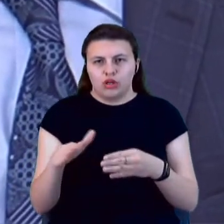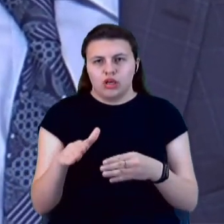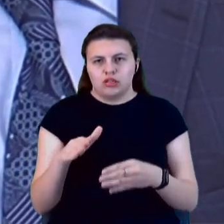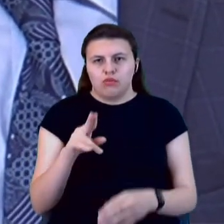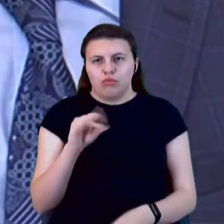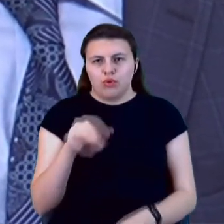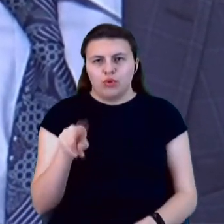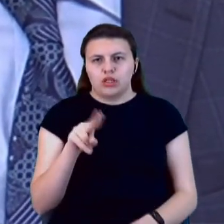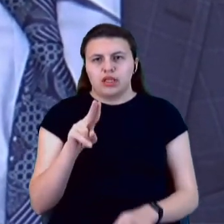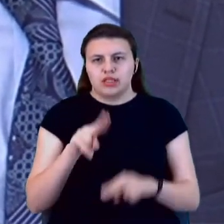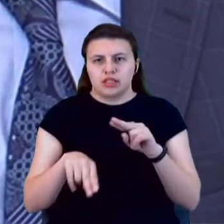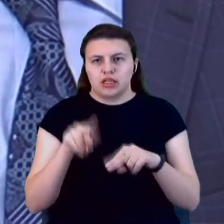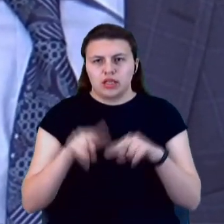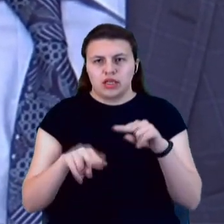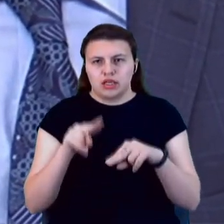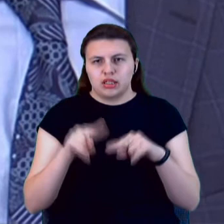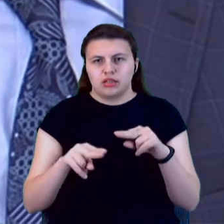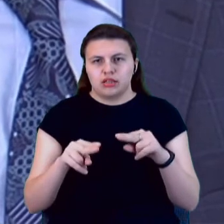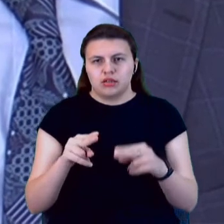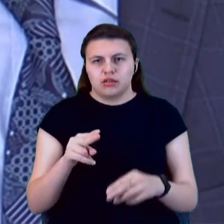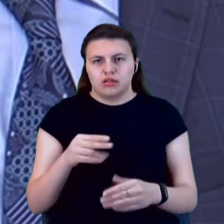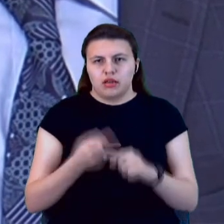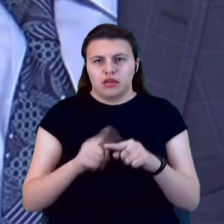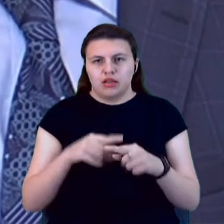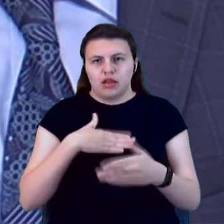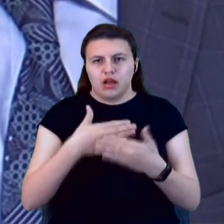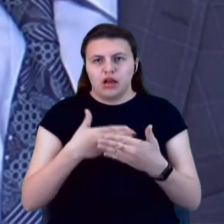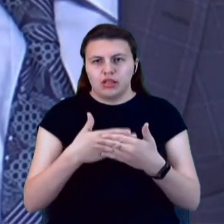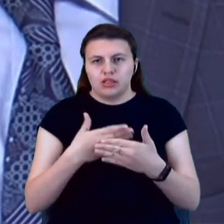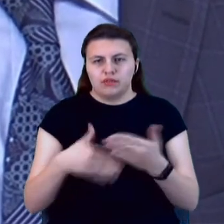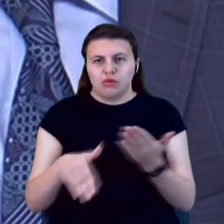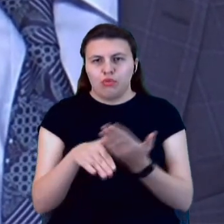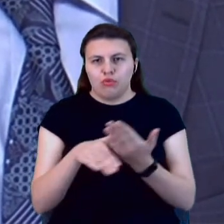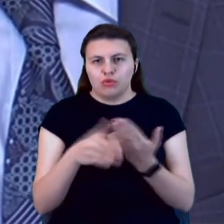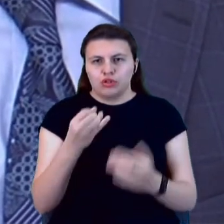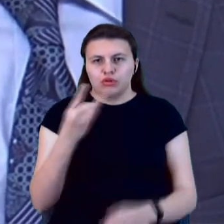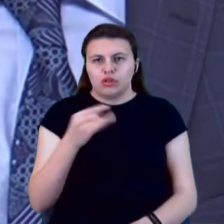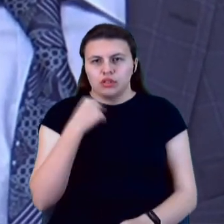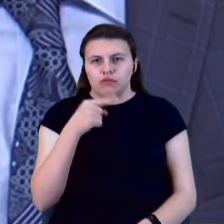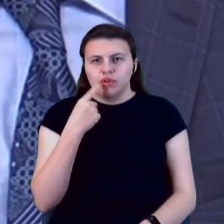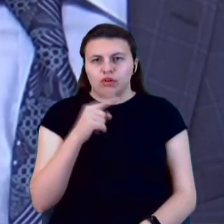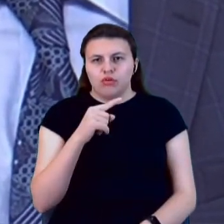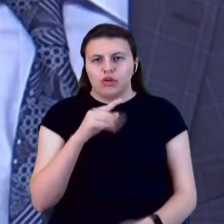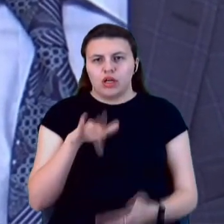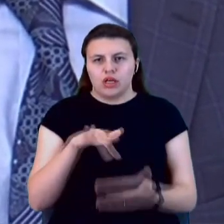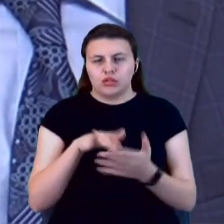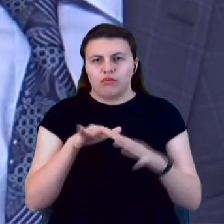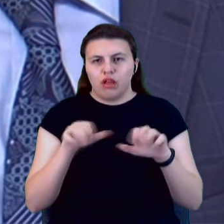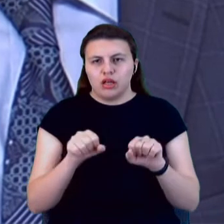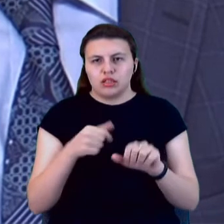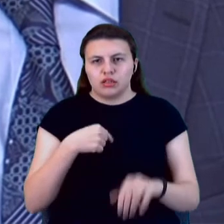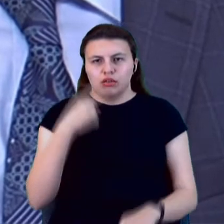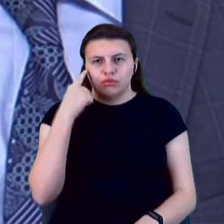строительство подобных. Вот это активная помощь, еще раз говорю, городской власти. Я думаю, что